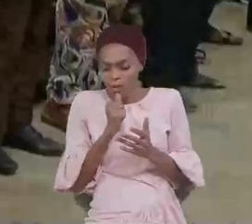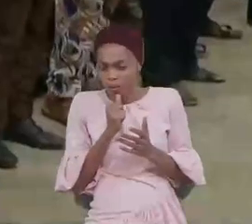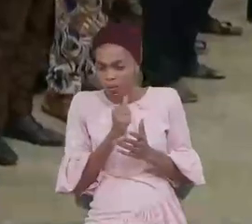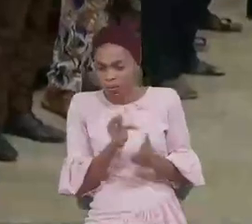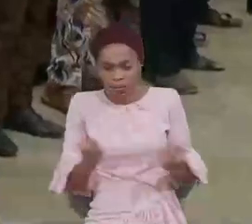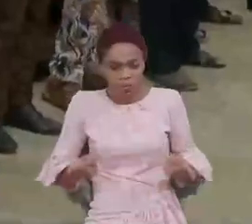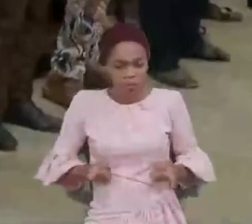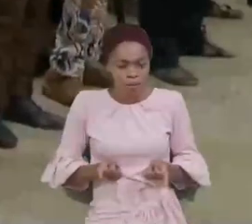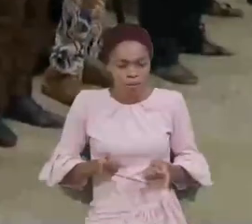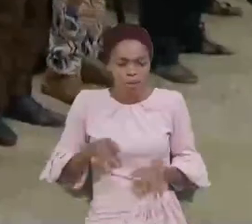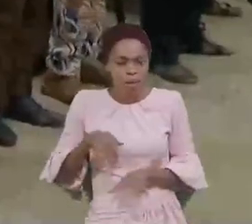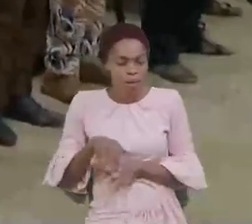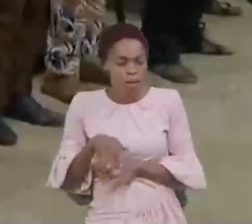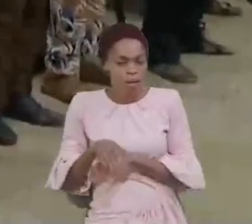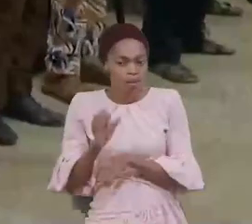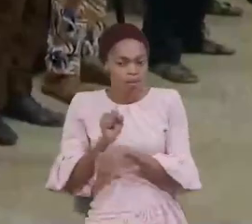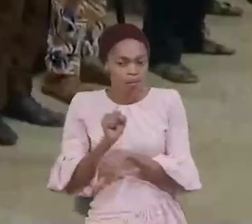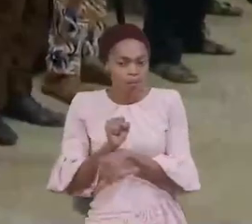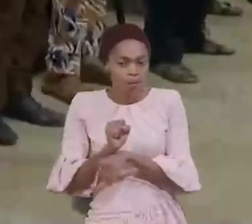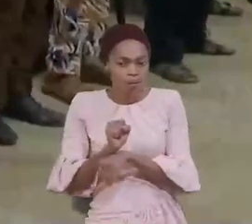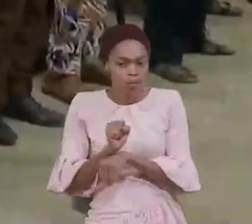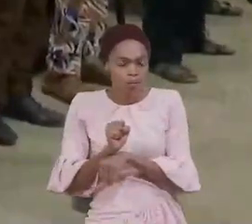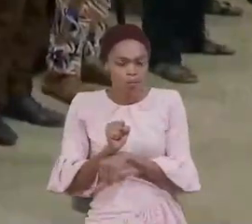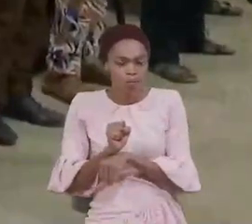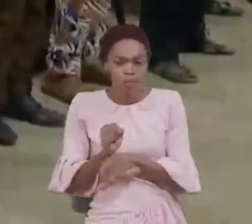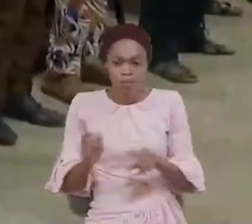à l'œuvre, au boulot,